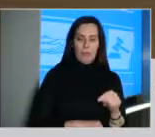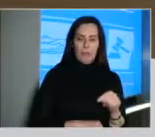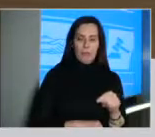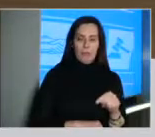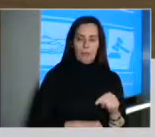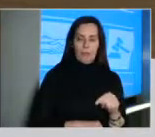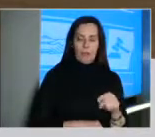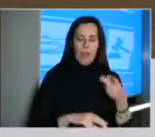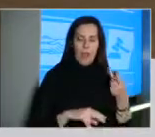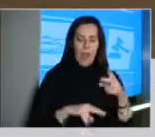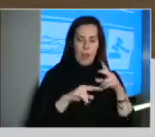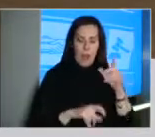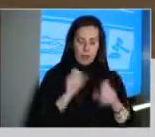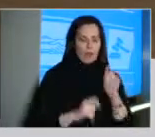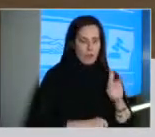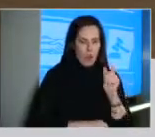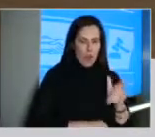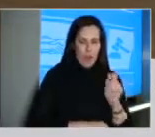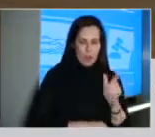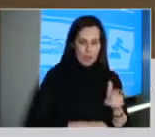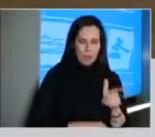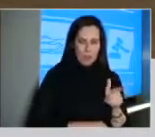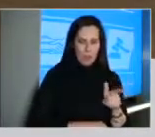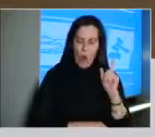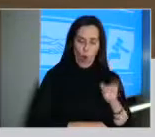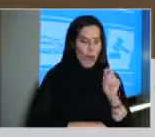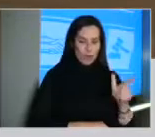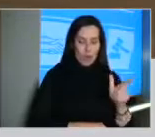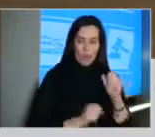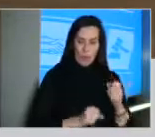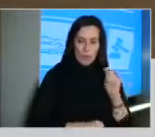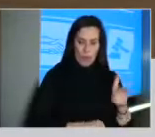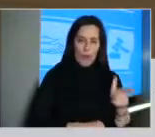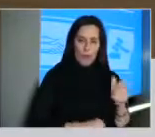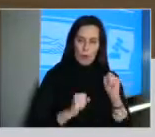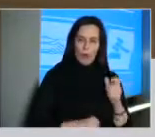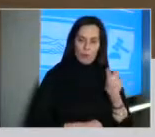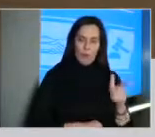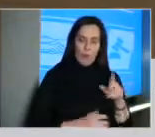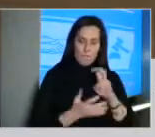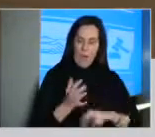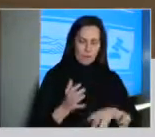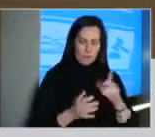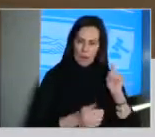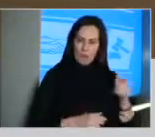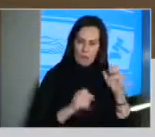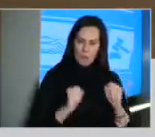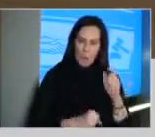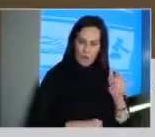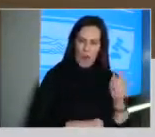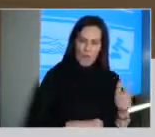עודפי הביטוח הלאומי, אנשים משלמים, כאמור, חובה, משלמים לביטוח הלאומי, מס ספציפי לביטוח